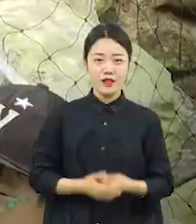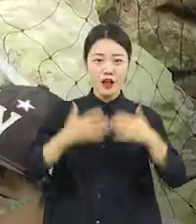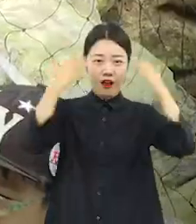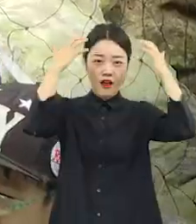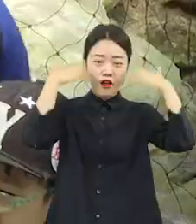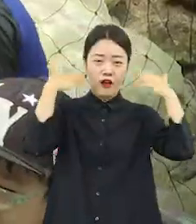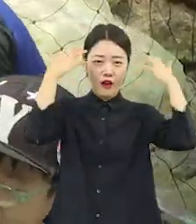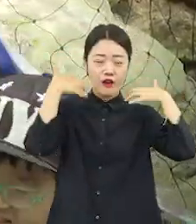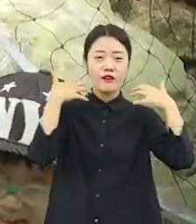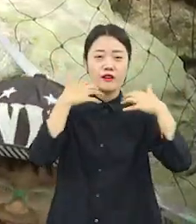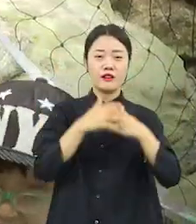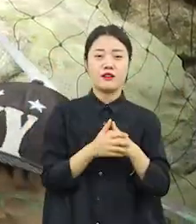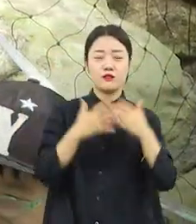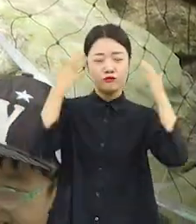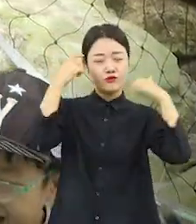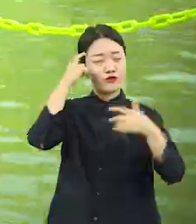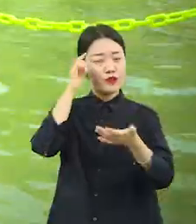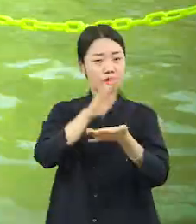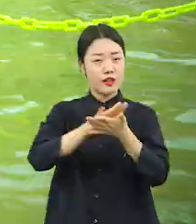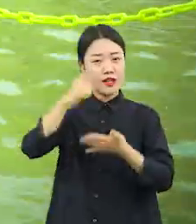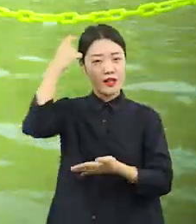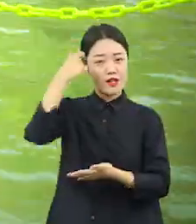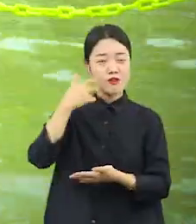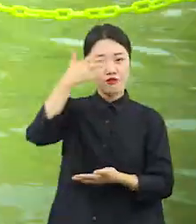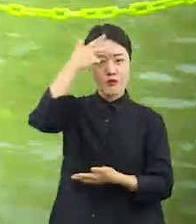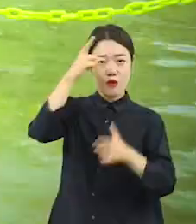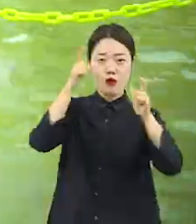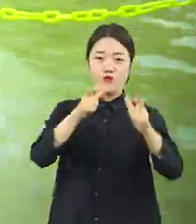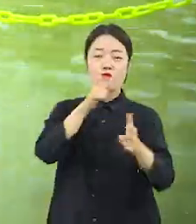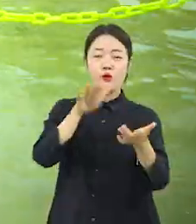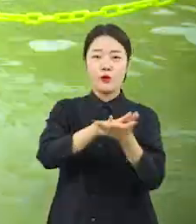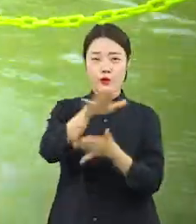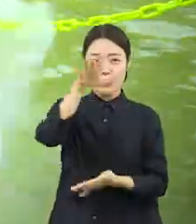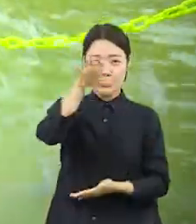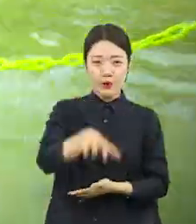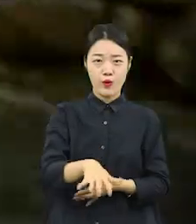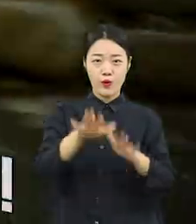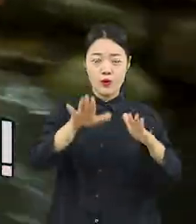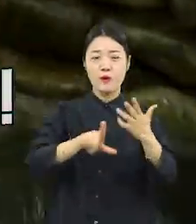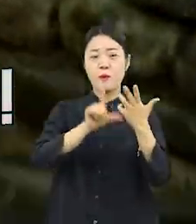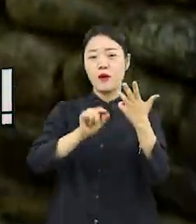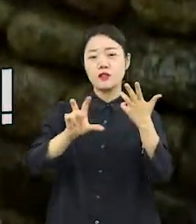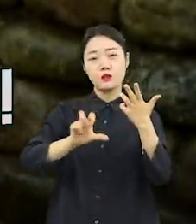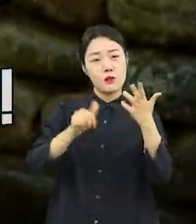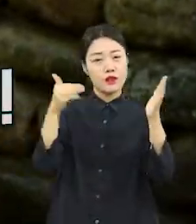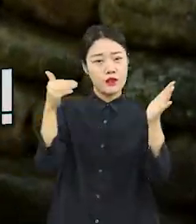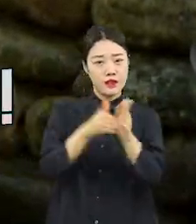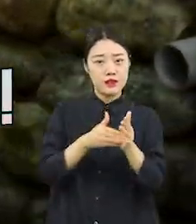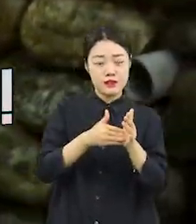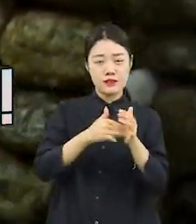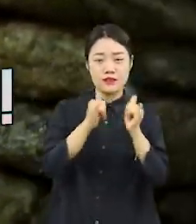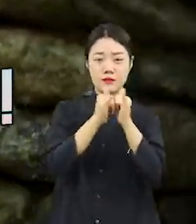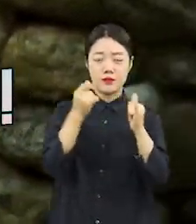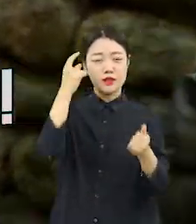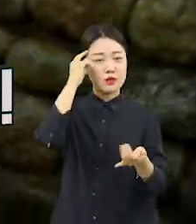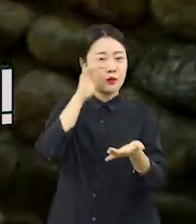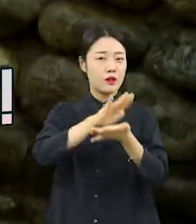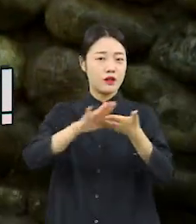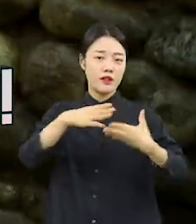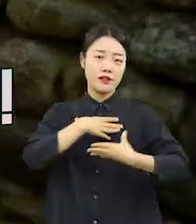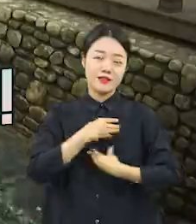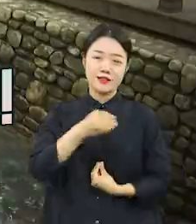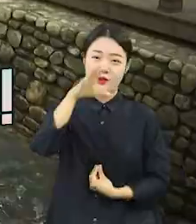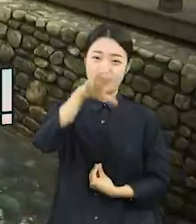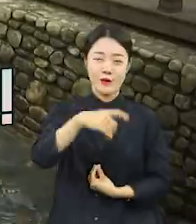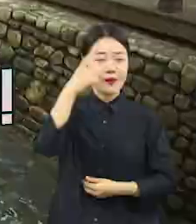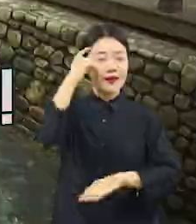무더운 여름철, 무더위를 식혀줄 부평구의 물놀이장. 오는 8월 25일까지 구민들의 시원한 안식처가